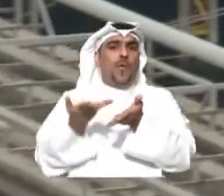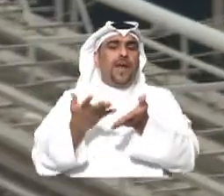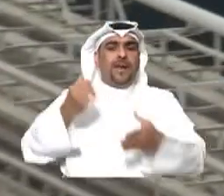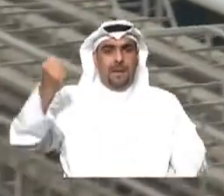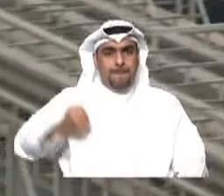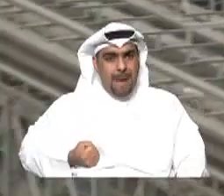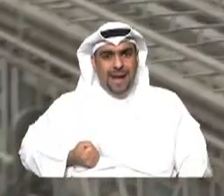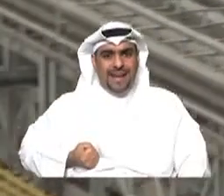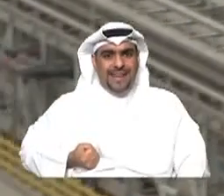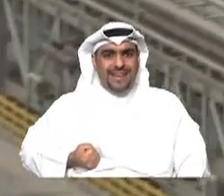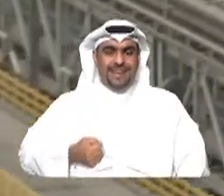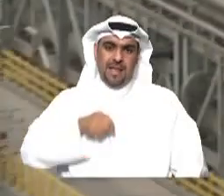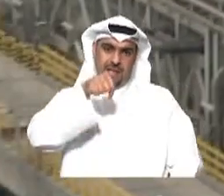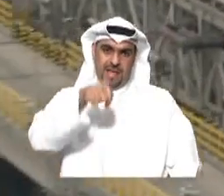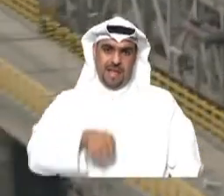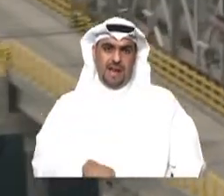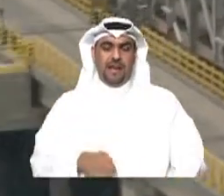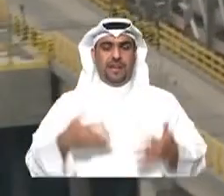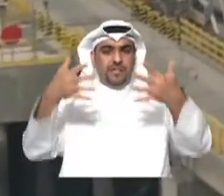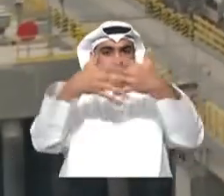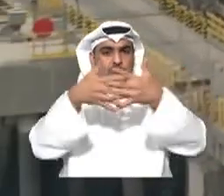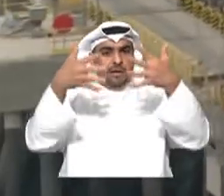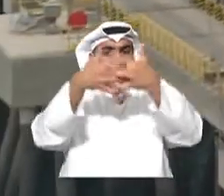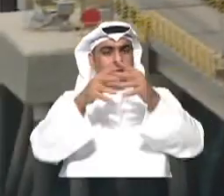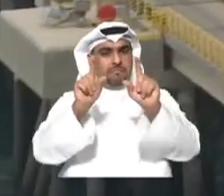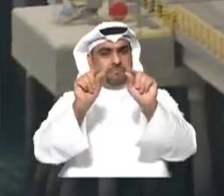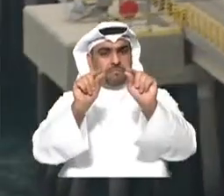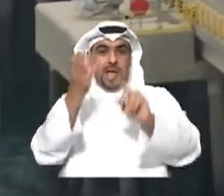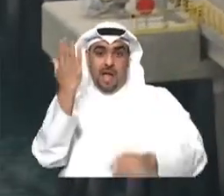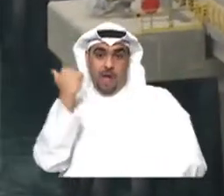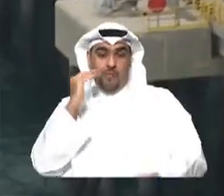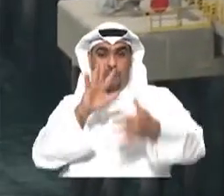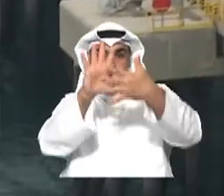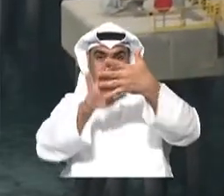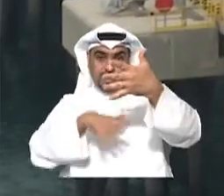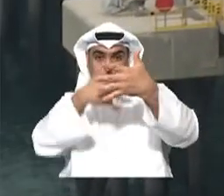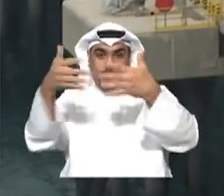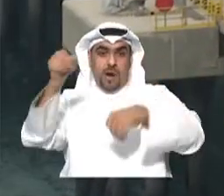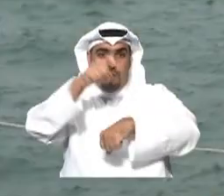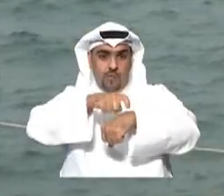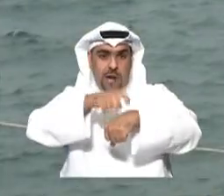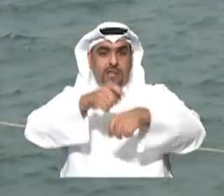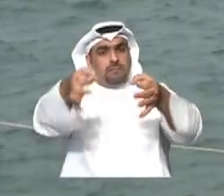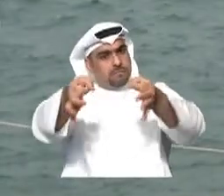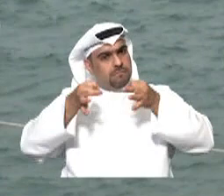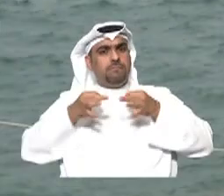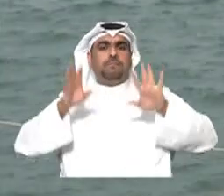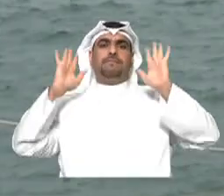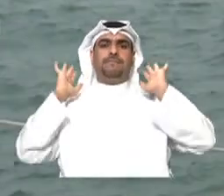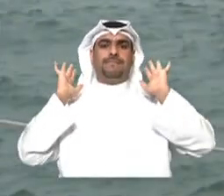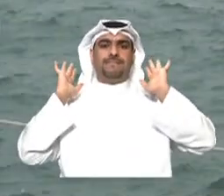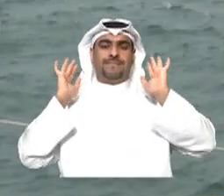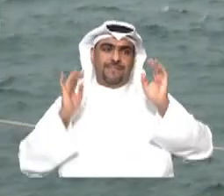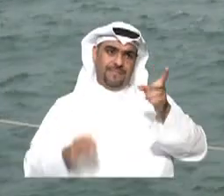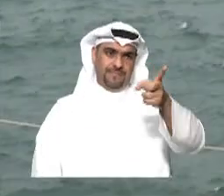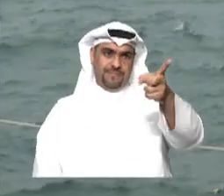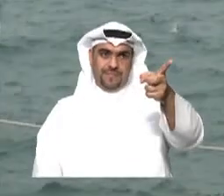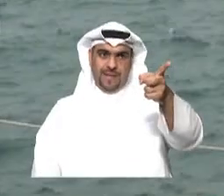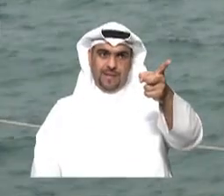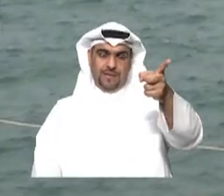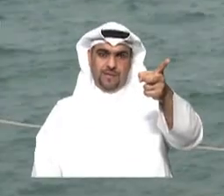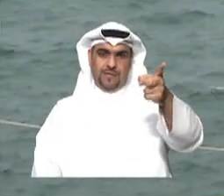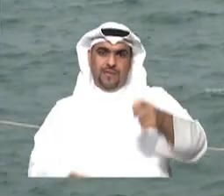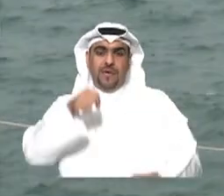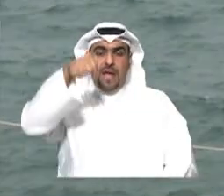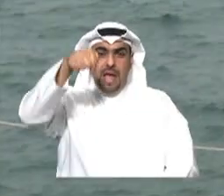في تنفيذ استراتيجيتها وفق المدة الزمنية. هناك حاجة شديدة لمنتجات عالية الجودة